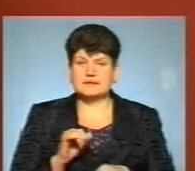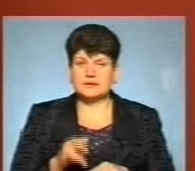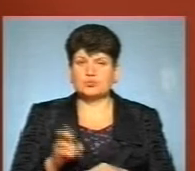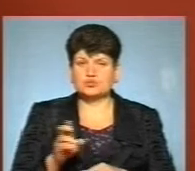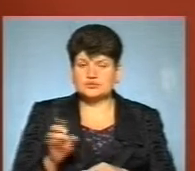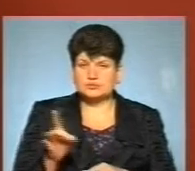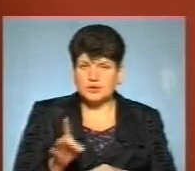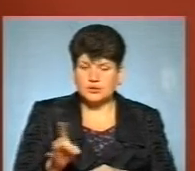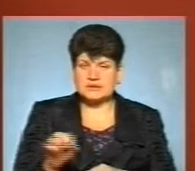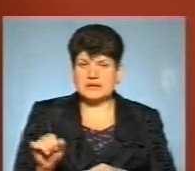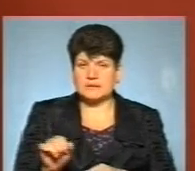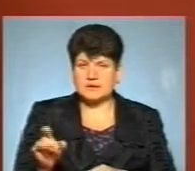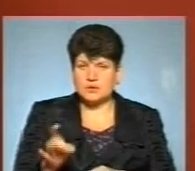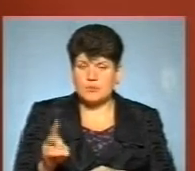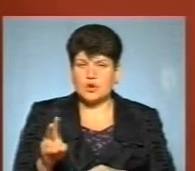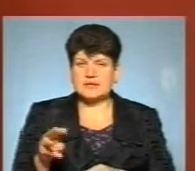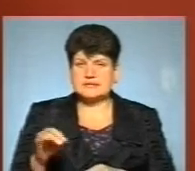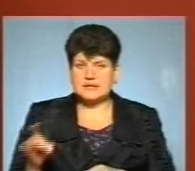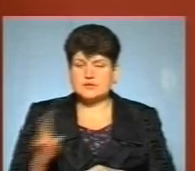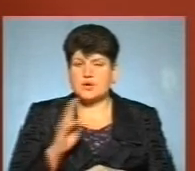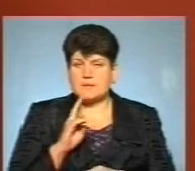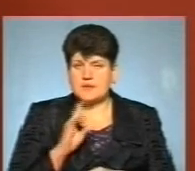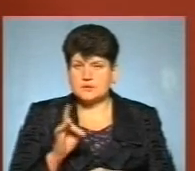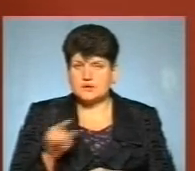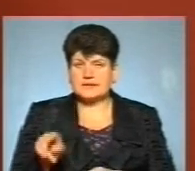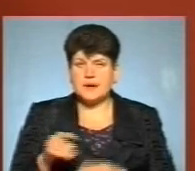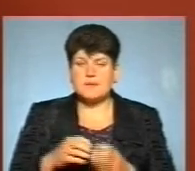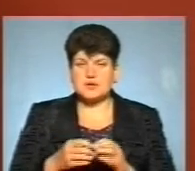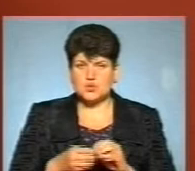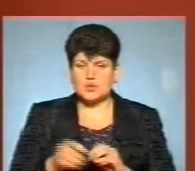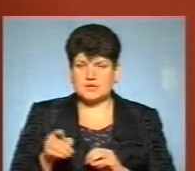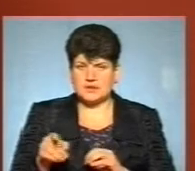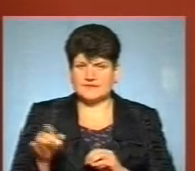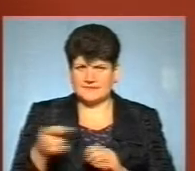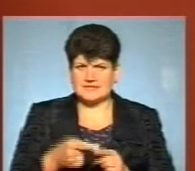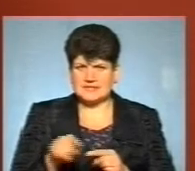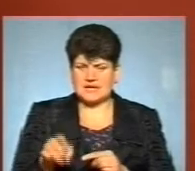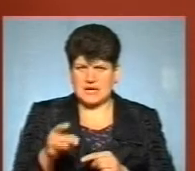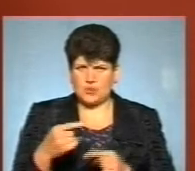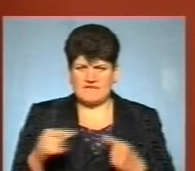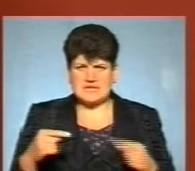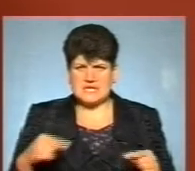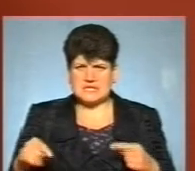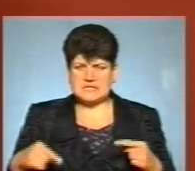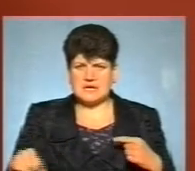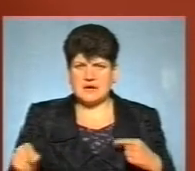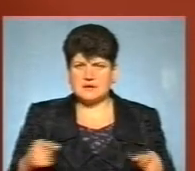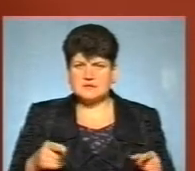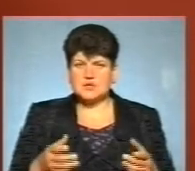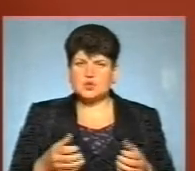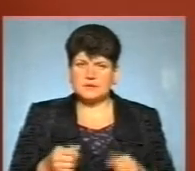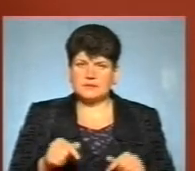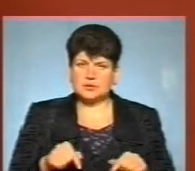районі, Теребовлянському, Монастирському, Кременецькому. Там результати по цих районах якось відрізняються із отриманими тут